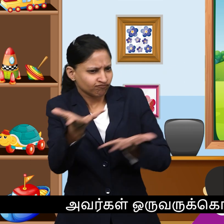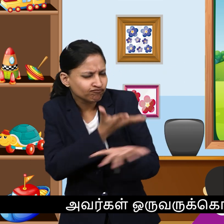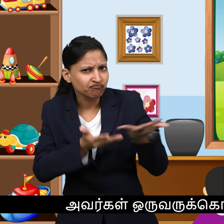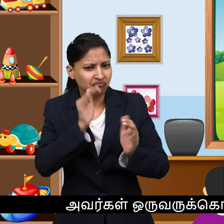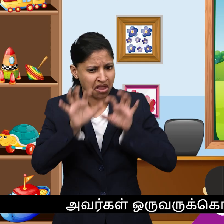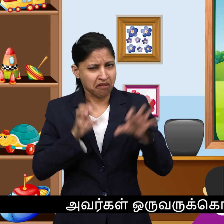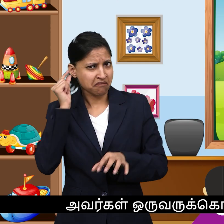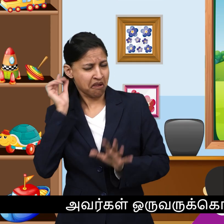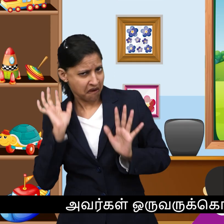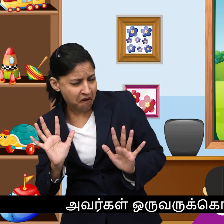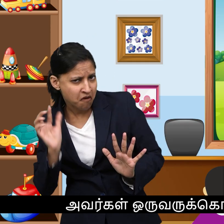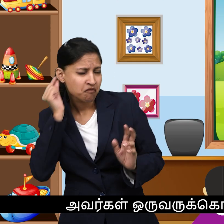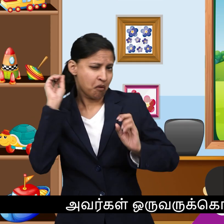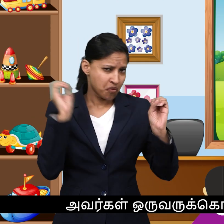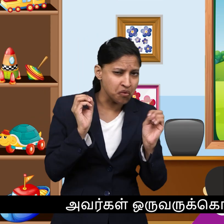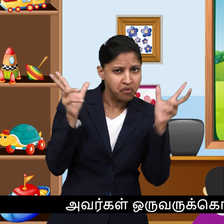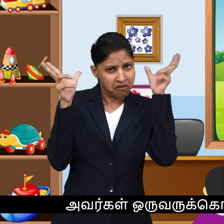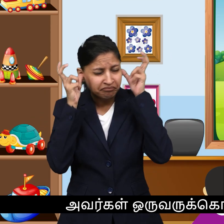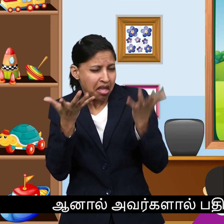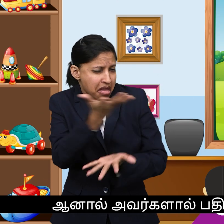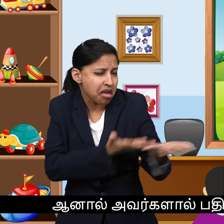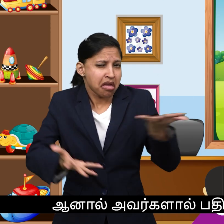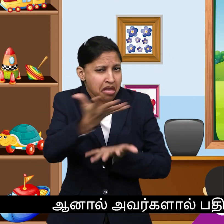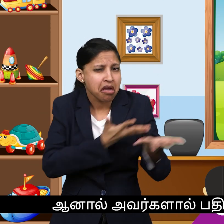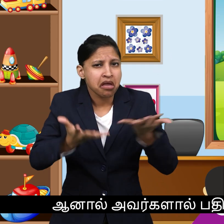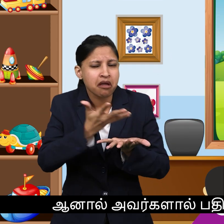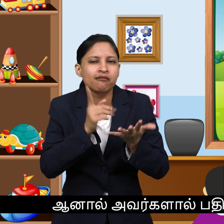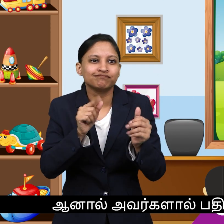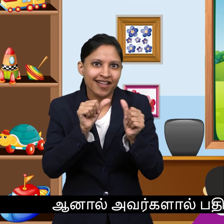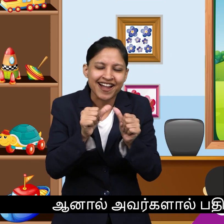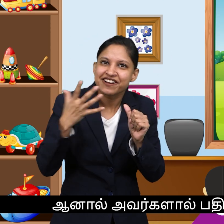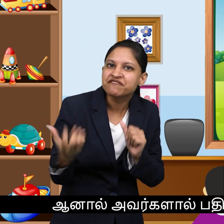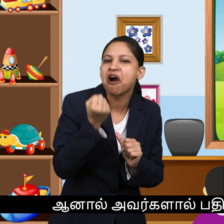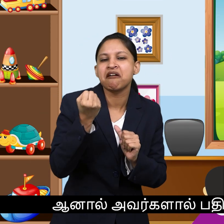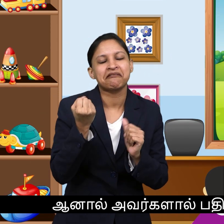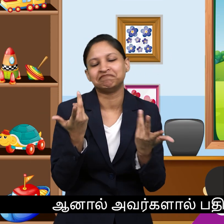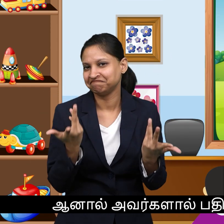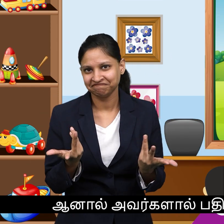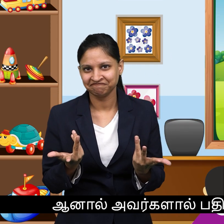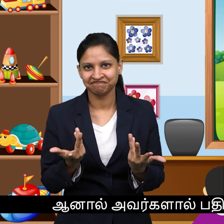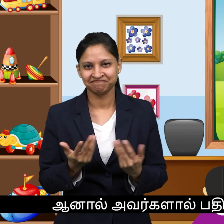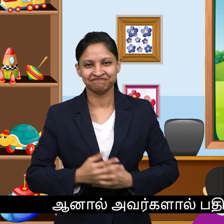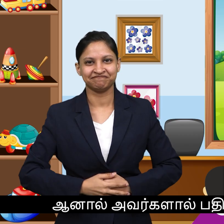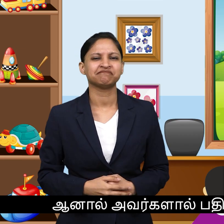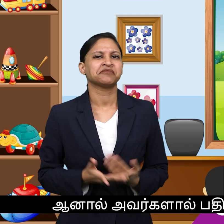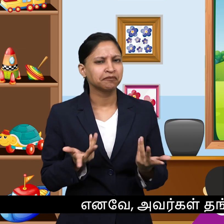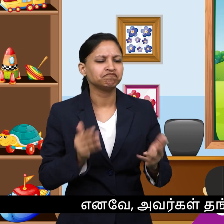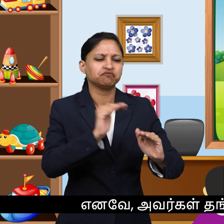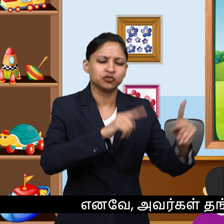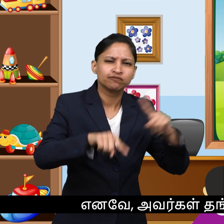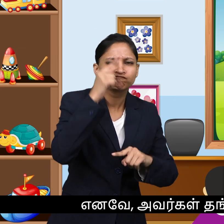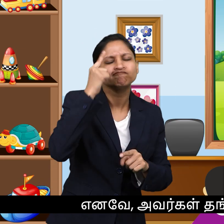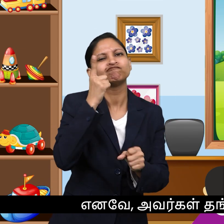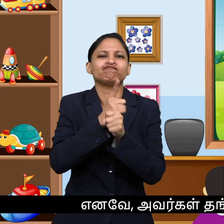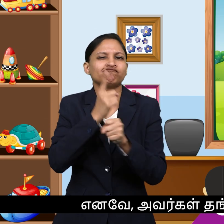அவர்கள் ஒருவருக்கொருவர் விவாதிக்க தொடங்கினர். ஆனால் அவர்களால் பதிலை கண்டுபிடிக்கவே முடியவில்லை.